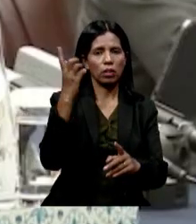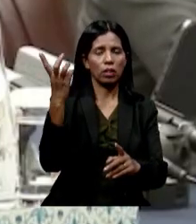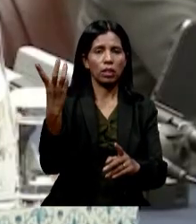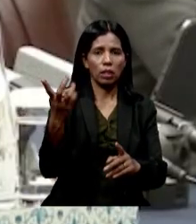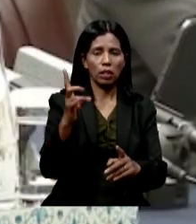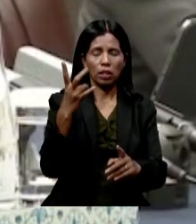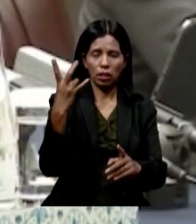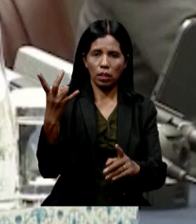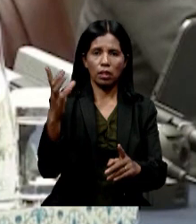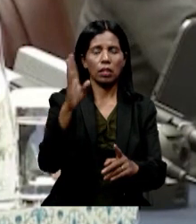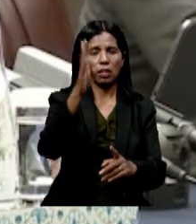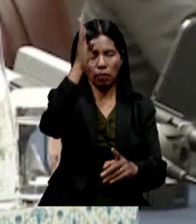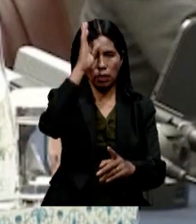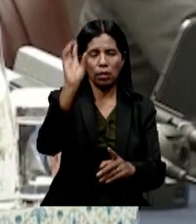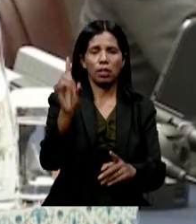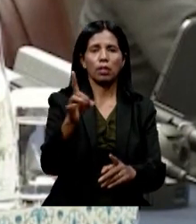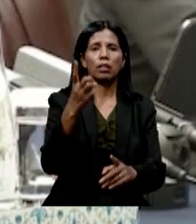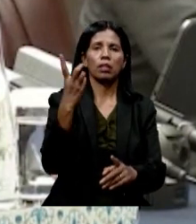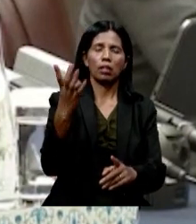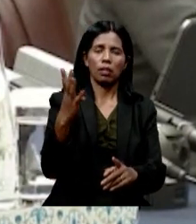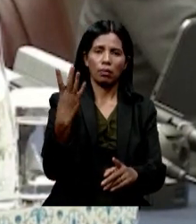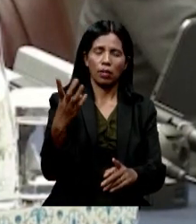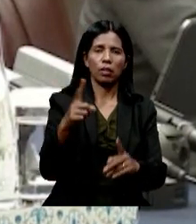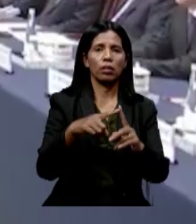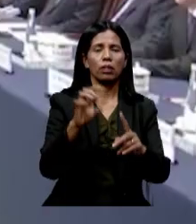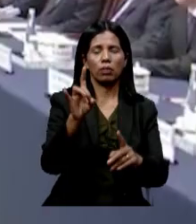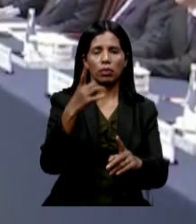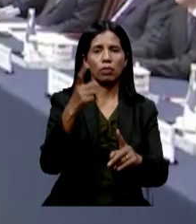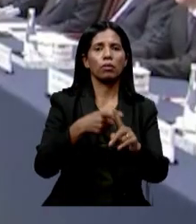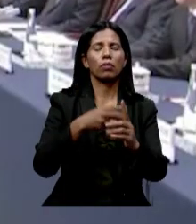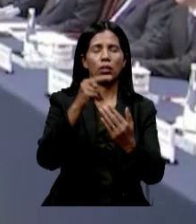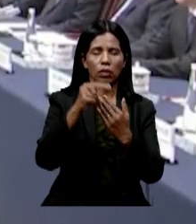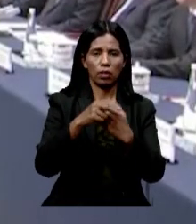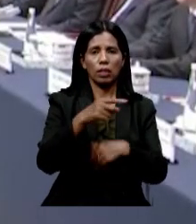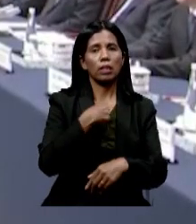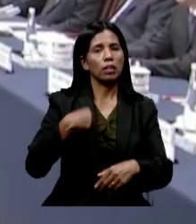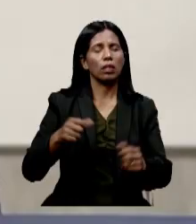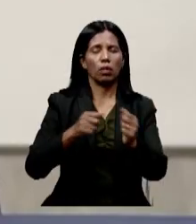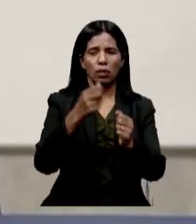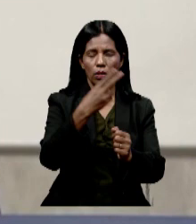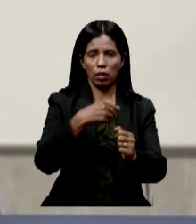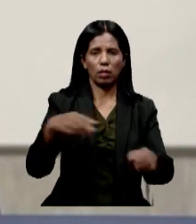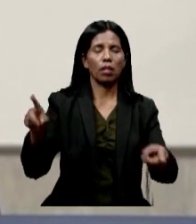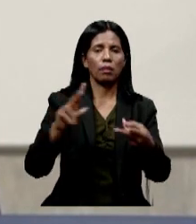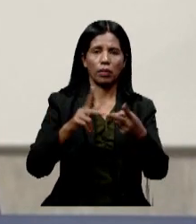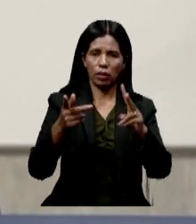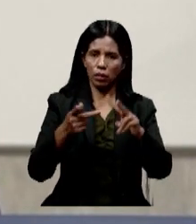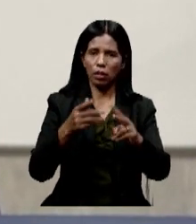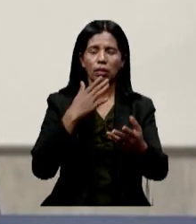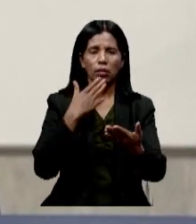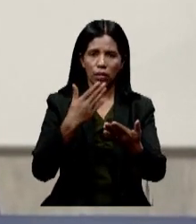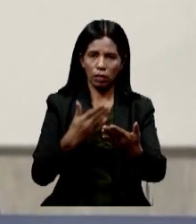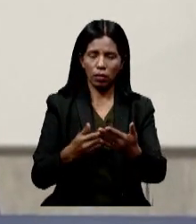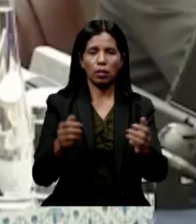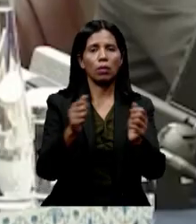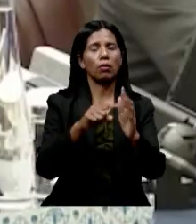loron sanulu resin hat to sanulu resin hitu fulan novembro. Sina no Indonesia estabelece parceria estratégica niang